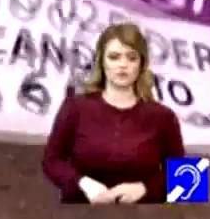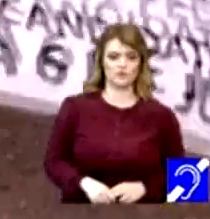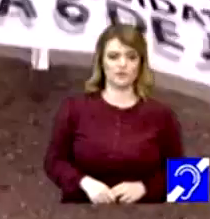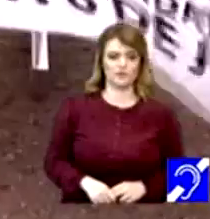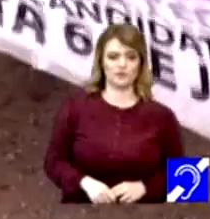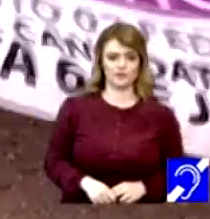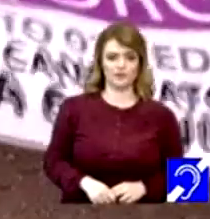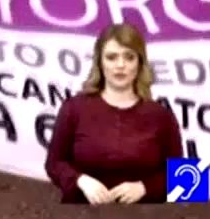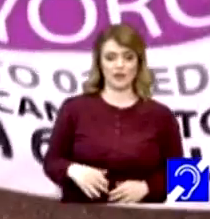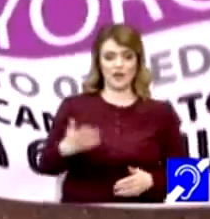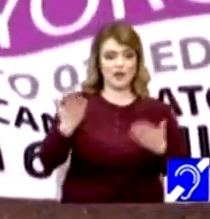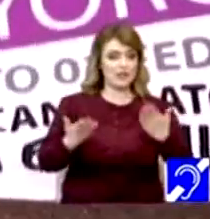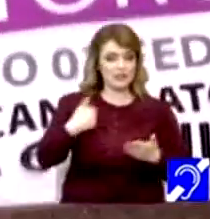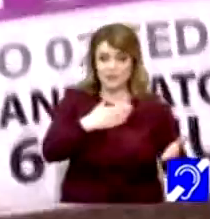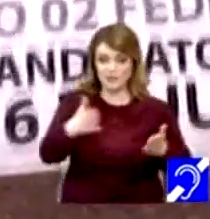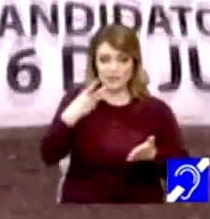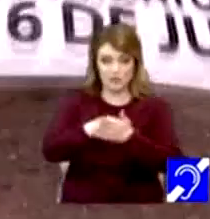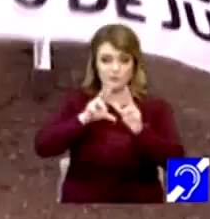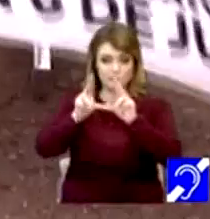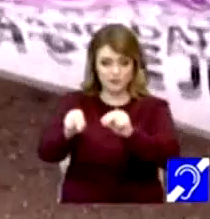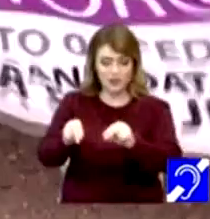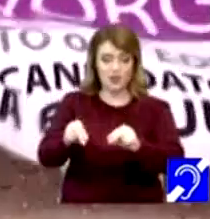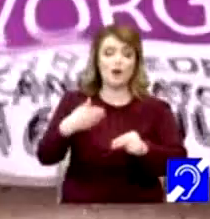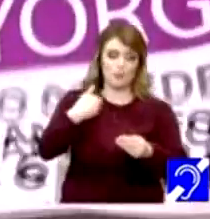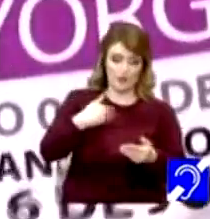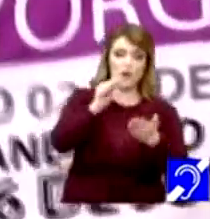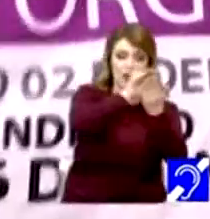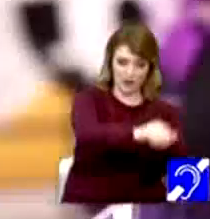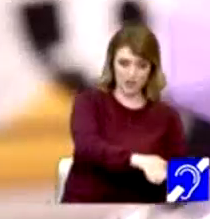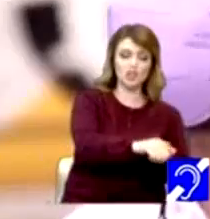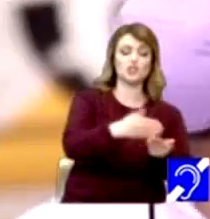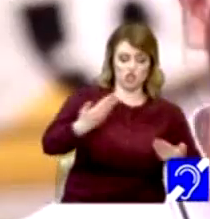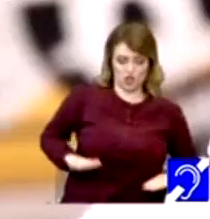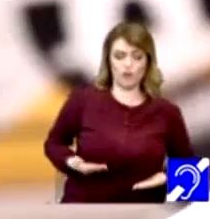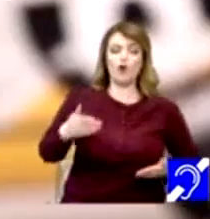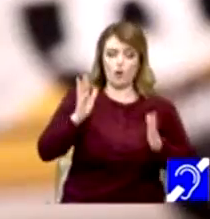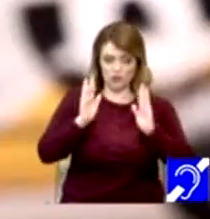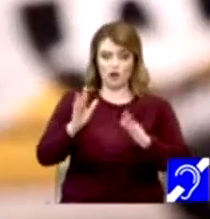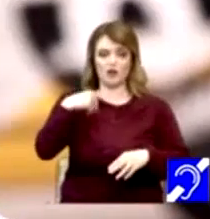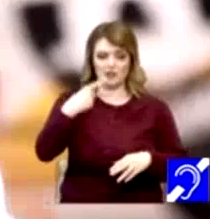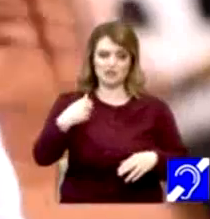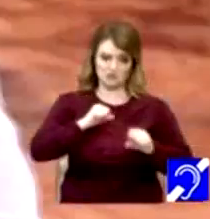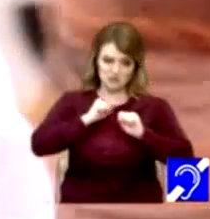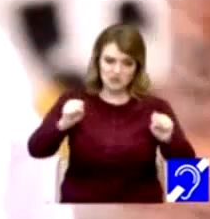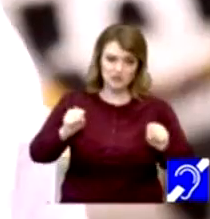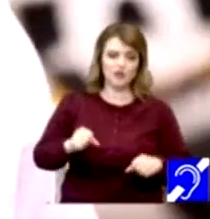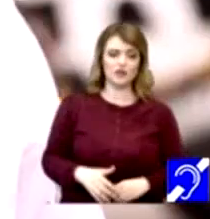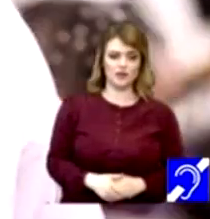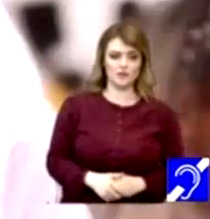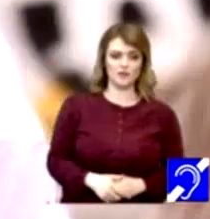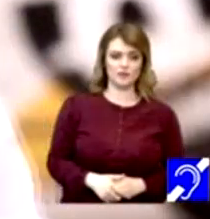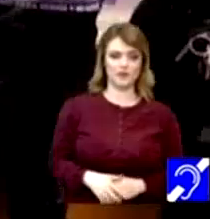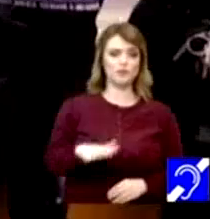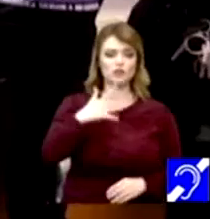organizado. Dacă nu-mi respect promisiunile, îngropați-mă de viu. Este sloganul inedit al politicianului, care însă dă fiori multor mexicani, mai